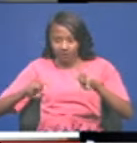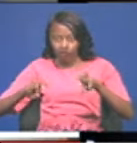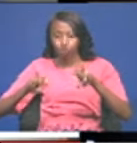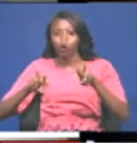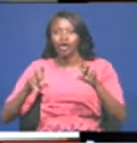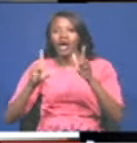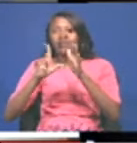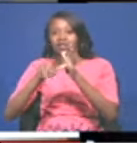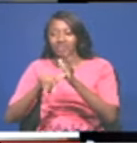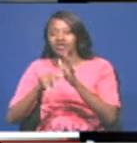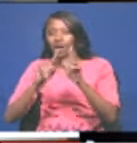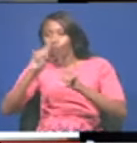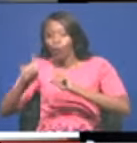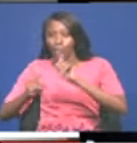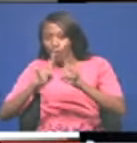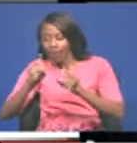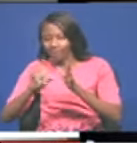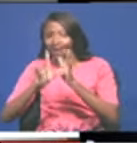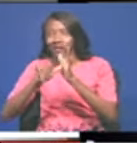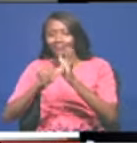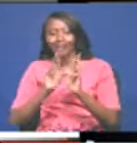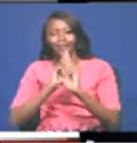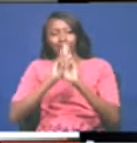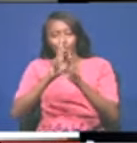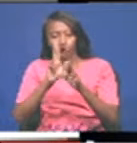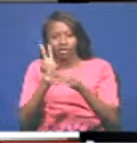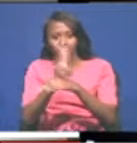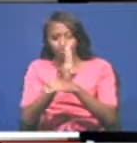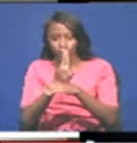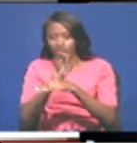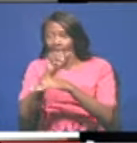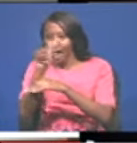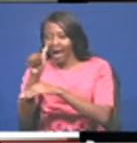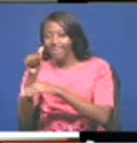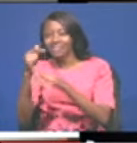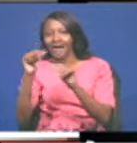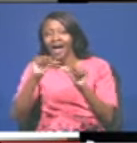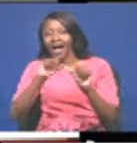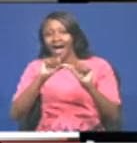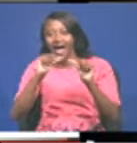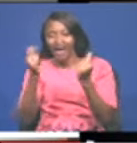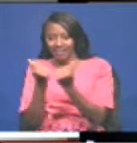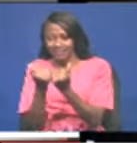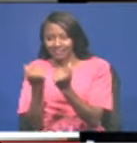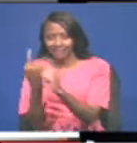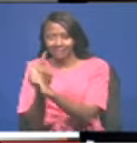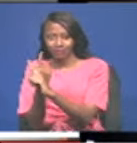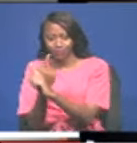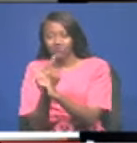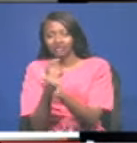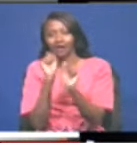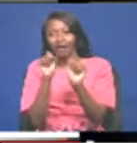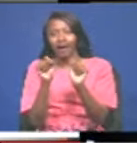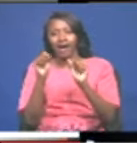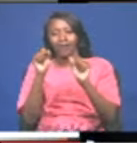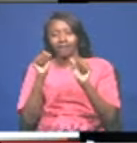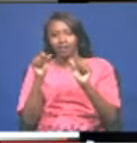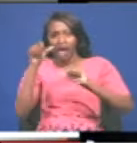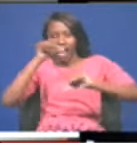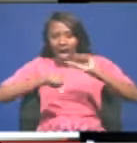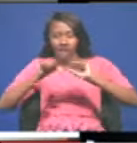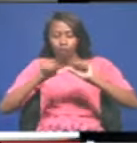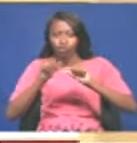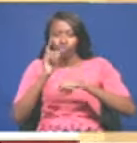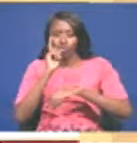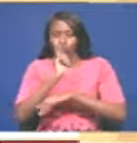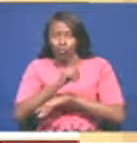the report can now be used by the relevant agencies for action that will be necessary as per the findings of